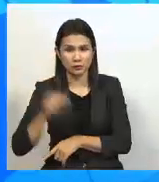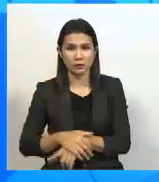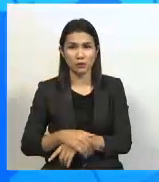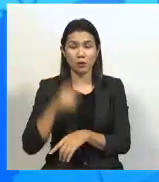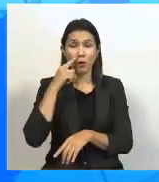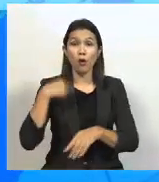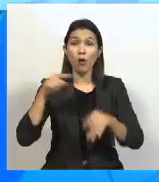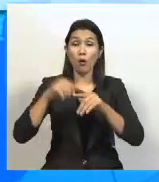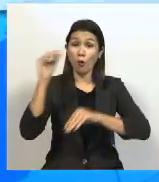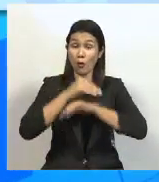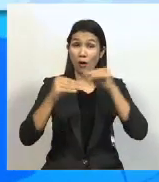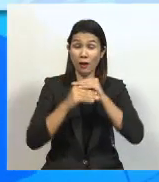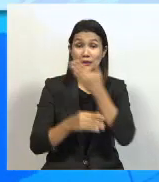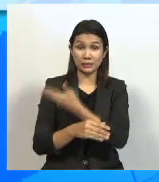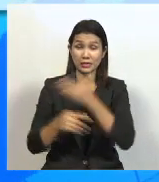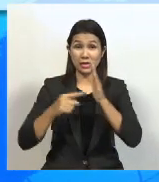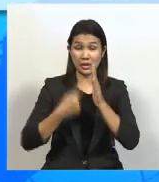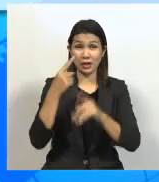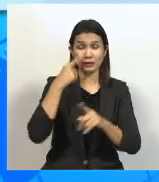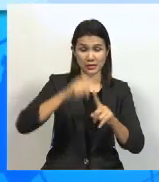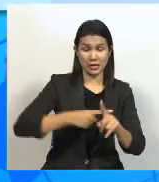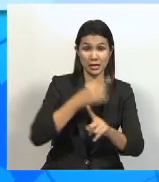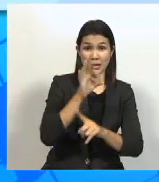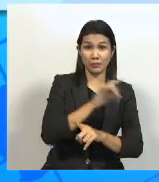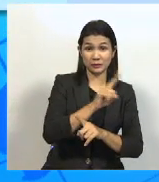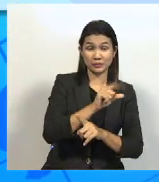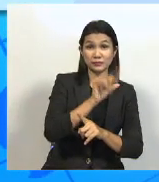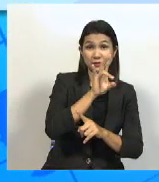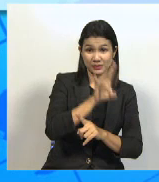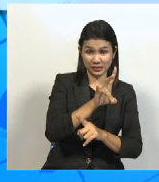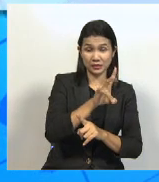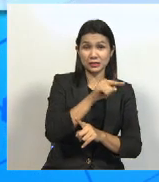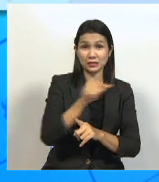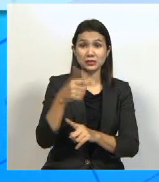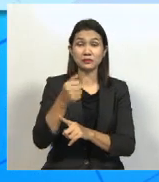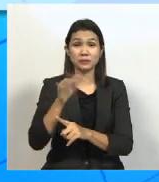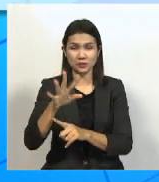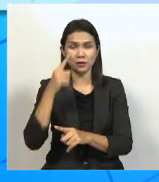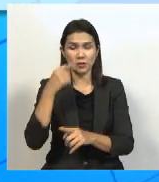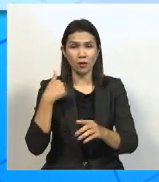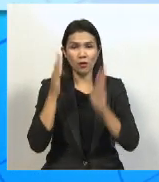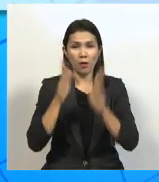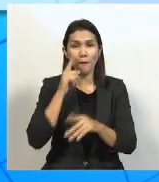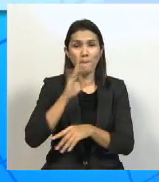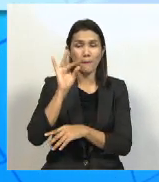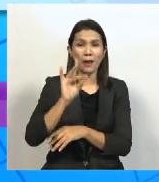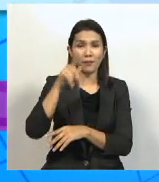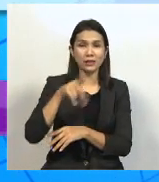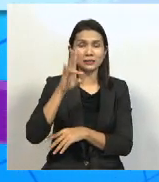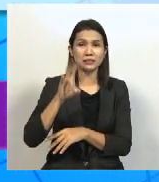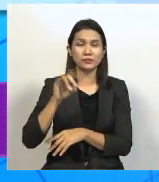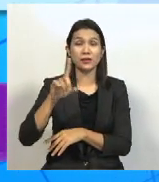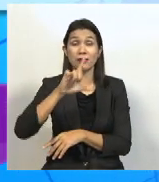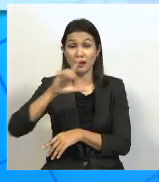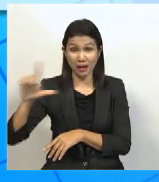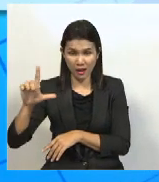ใช้จ่ายรวมในโครงการชิมช็อปใช้ตั้งแต่วันที่27กันยายนถึง14ตุลาคมมีทั้งสิ้น 8,071 ล้าน1แสน